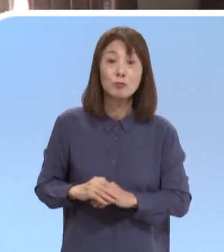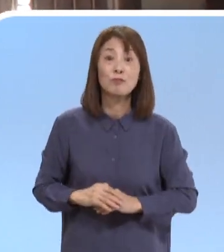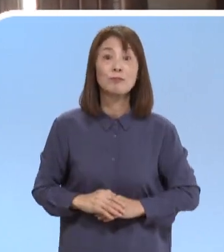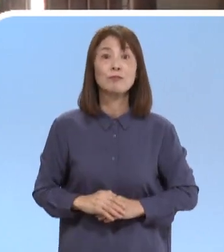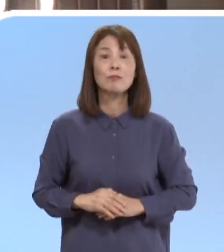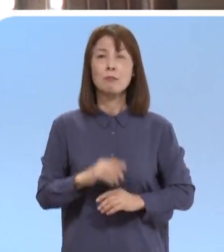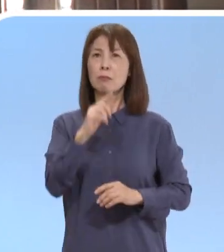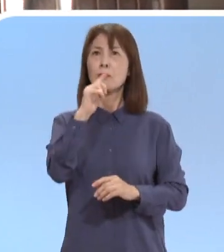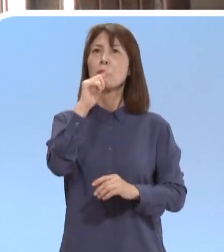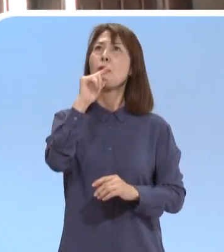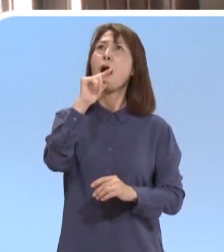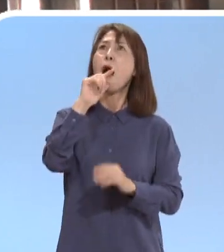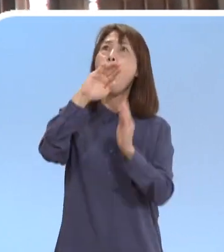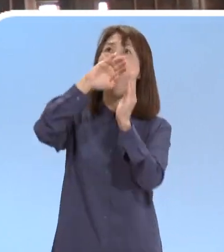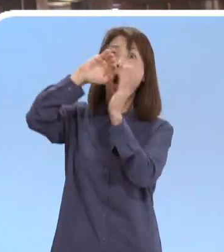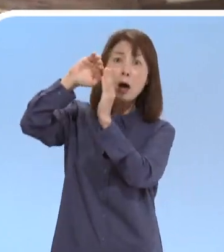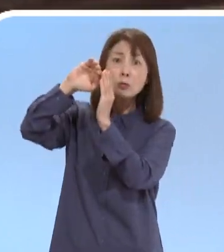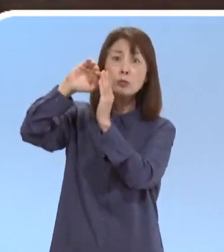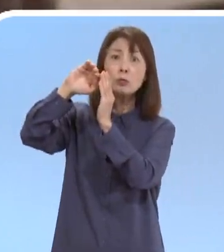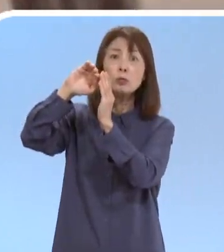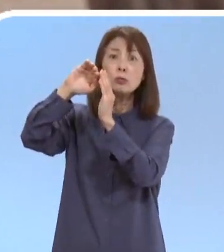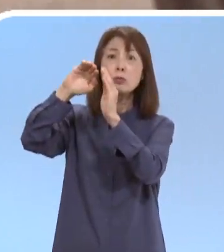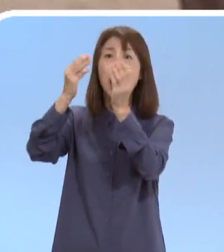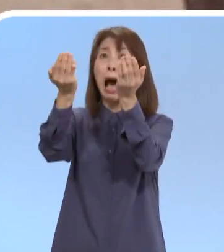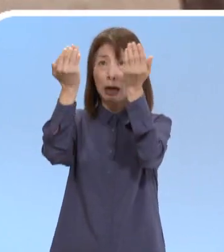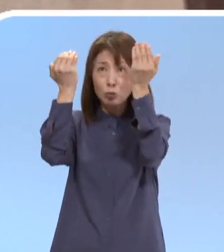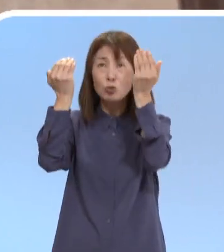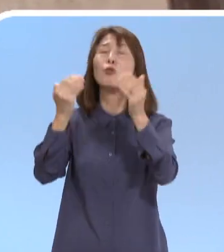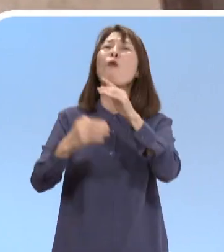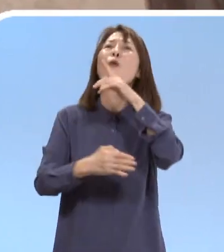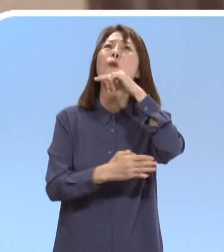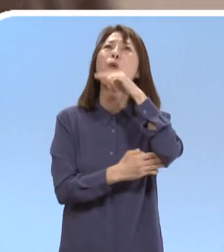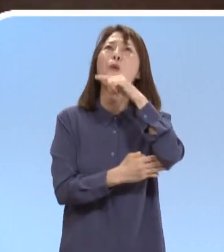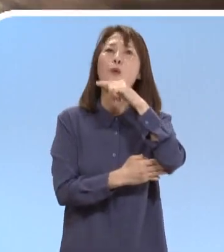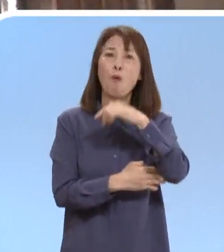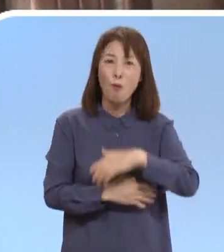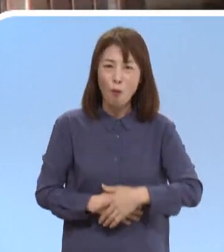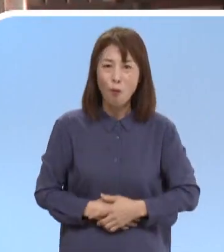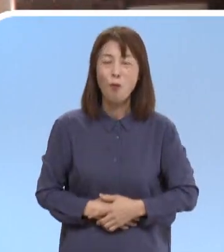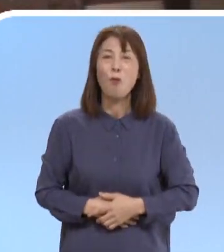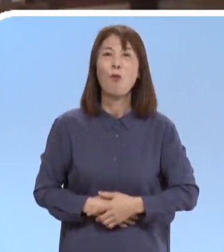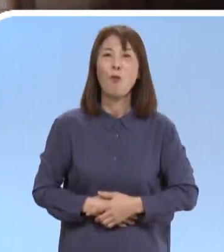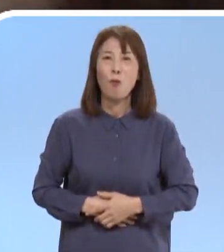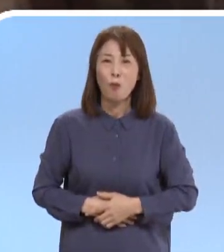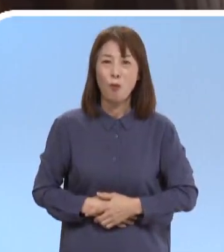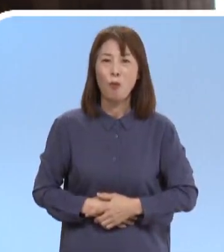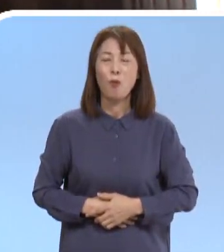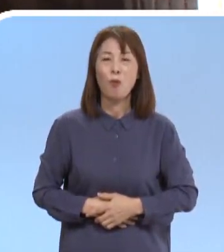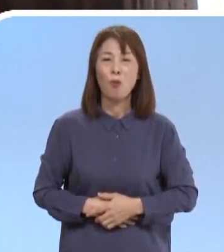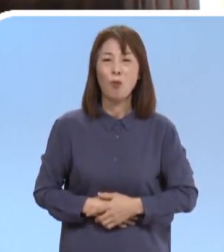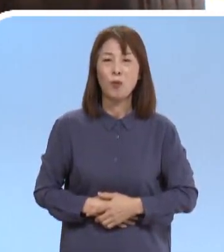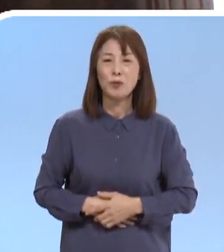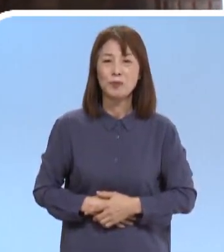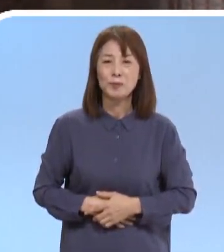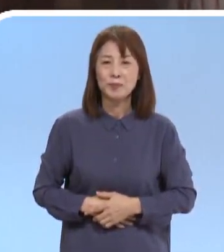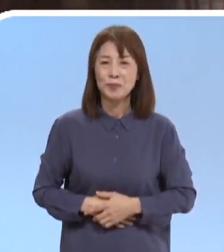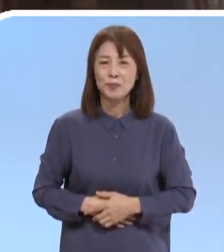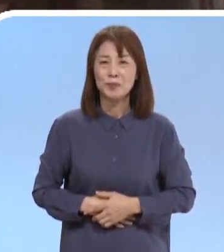ここ開くの。うわー、うわー、 アイダ、 どう